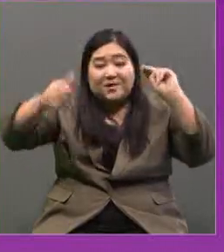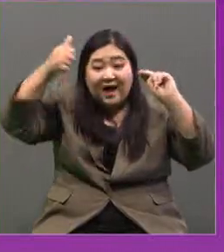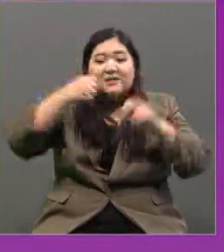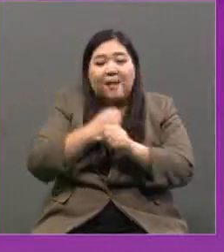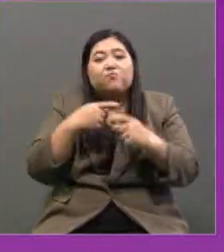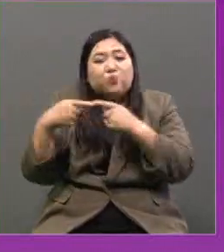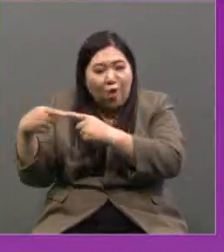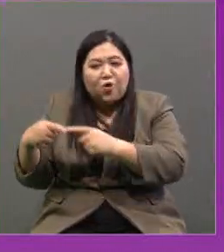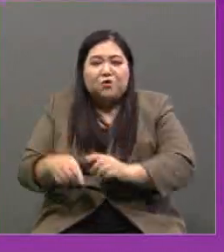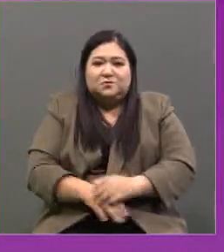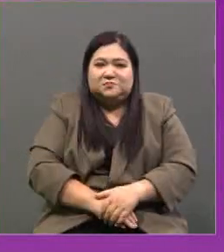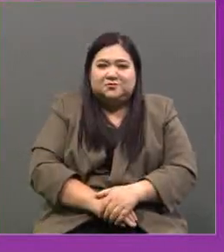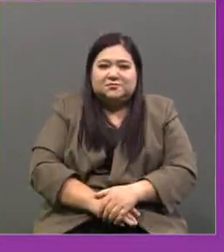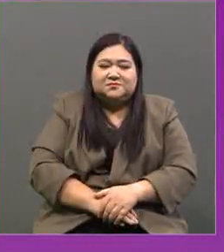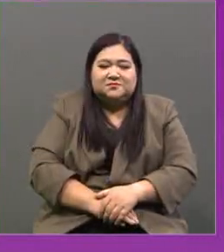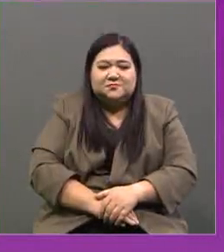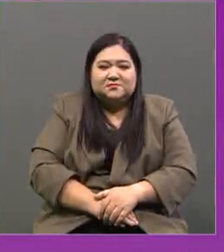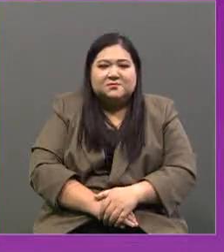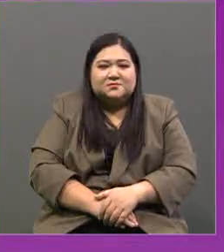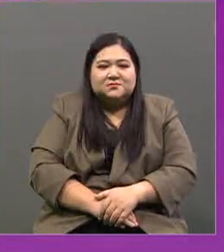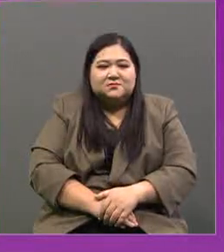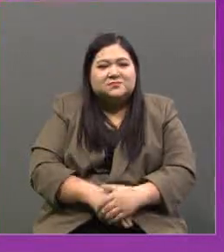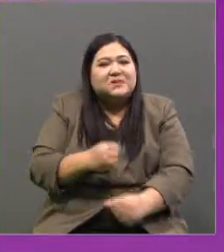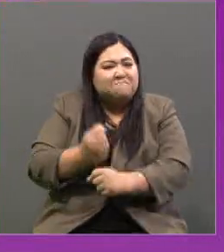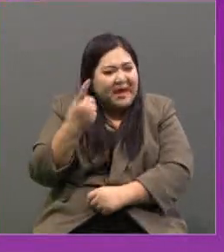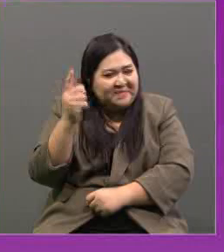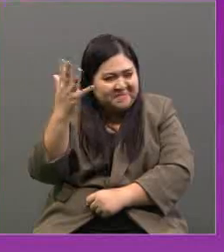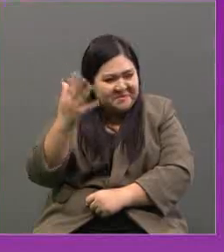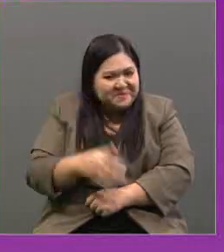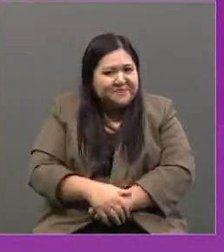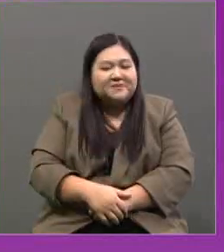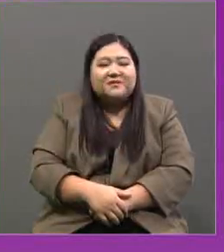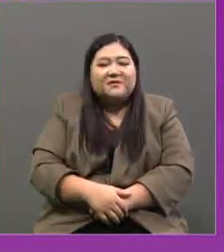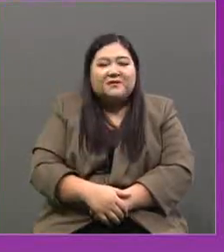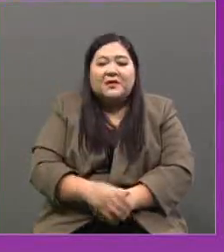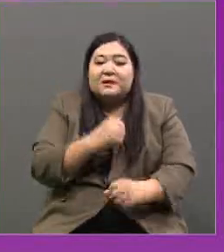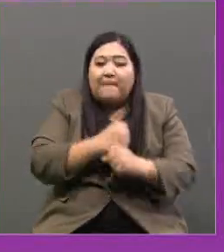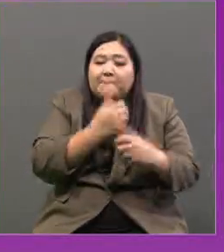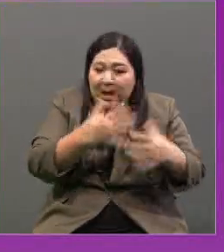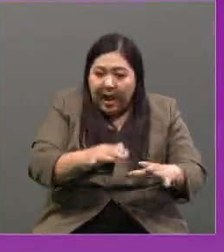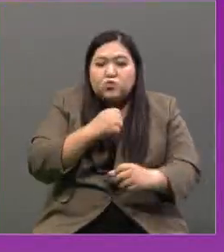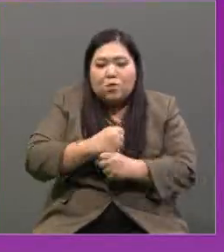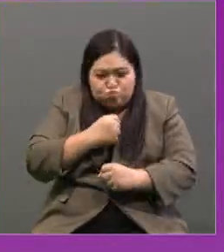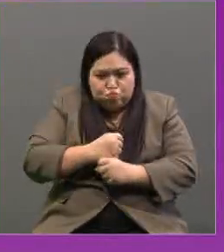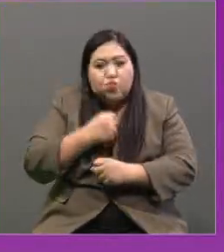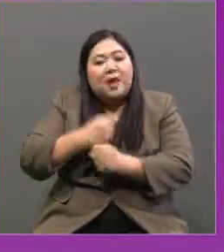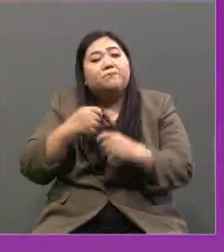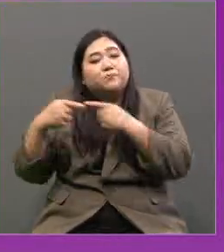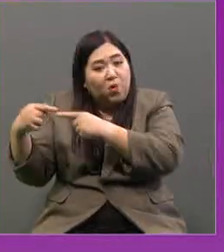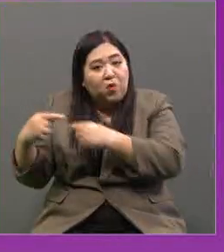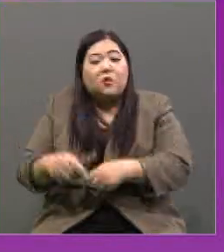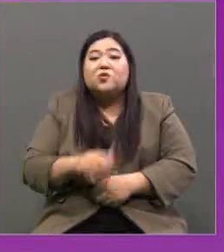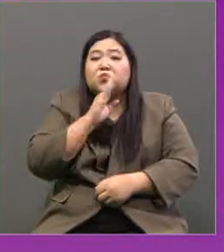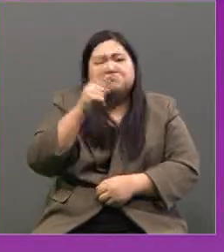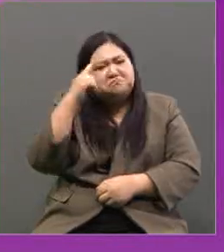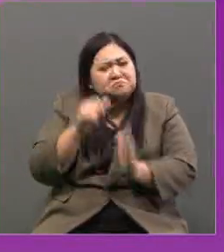กก็ไม่มีนะ ทำอีกก็ไม่มี อันนี้มันเป็นมอตโต้ที่สำคัญคือถ้าจะมีอะไรต่อหรือผิดเพี้ยนไปจากนี้เนี่ยต้องไปบอกสมาชิกของรวมไทยสร้